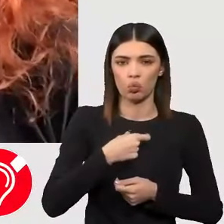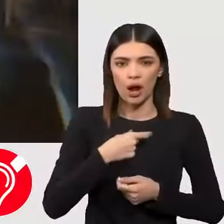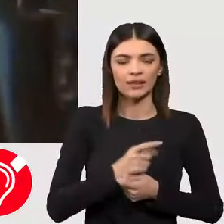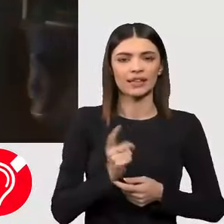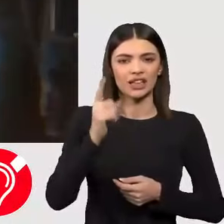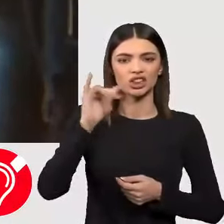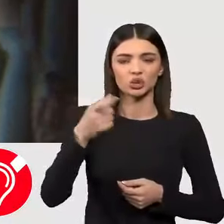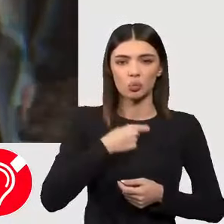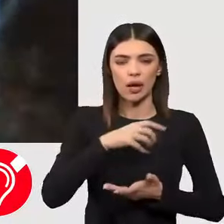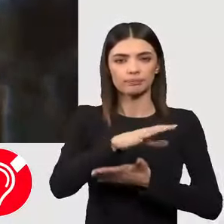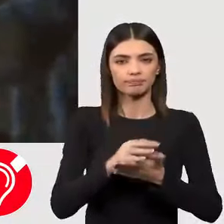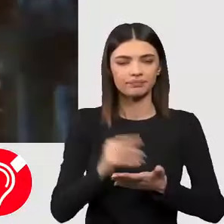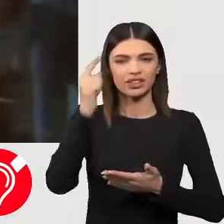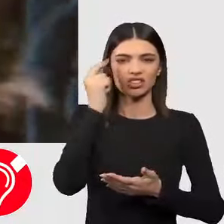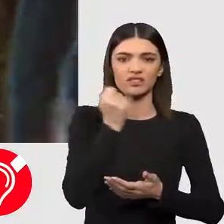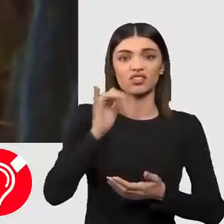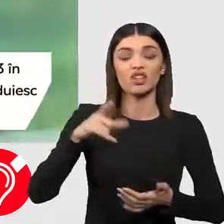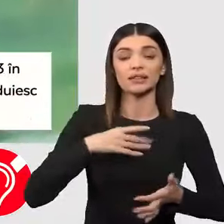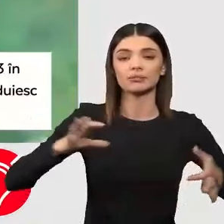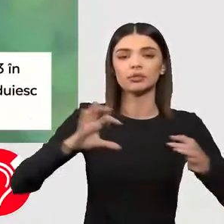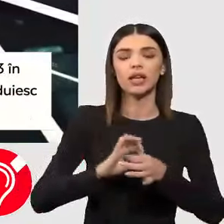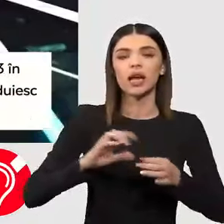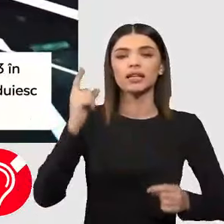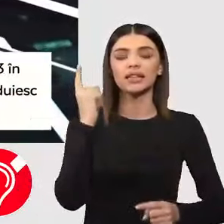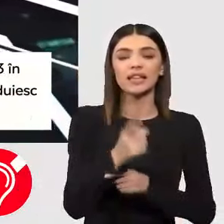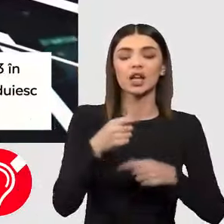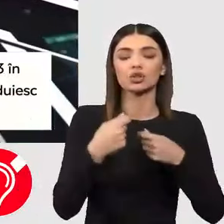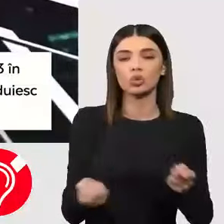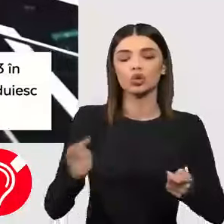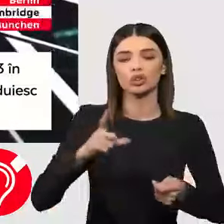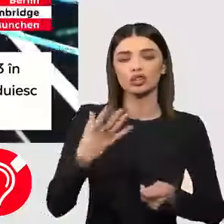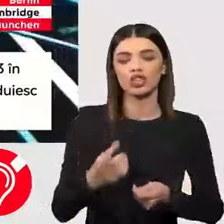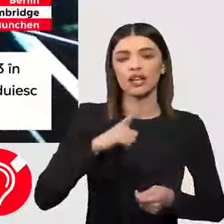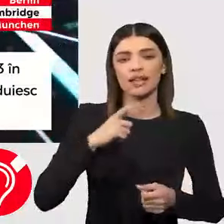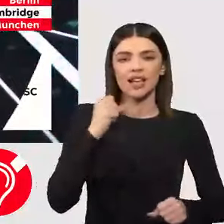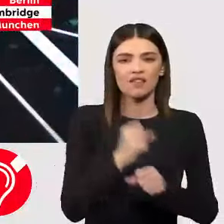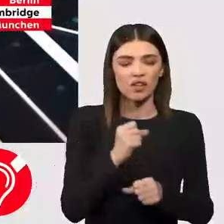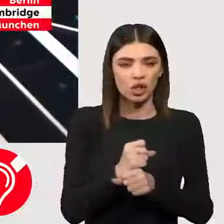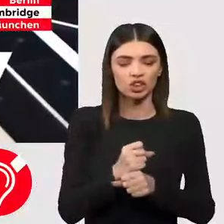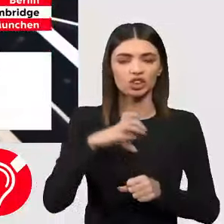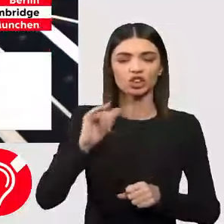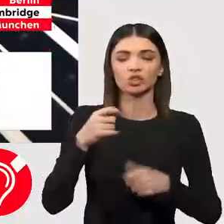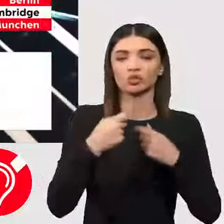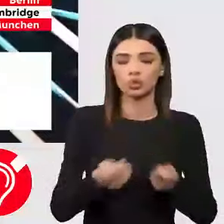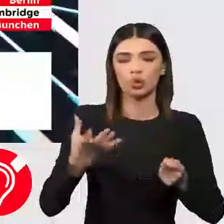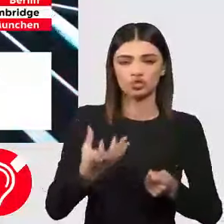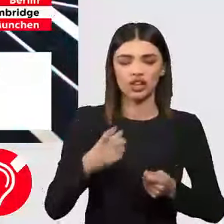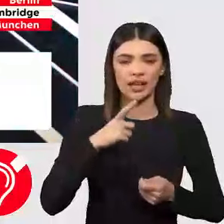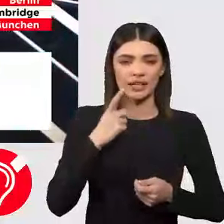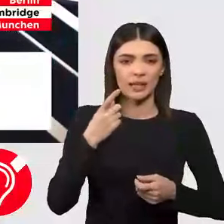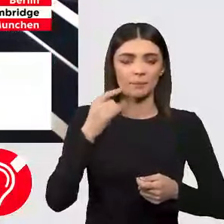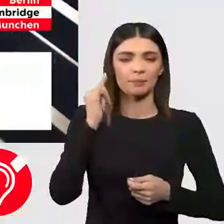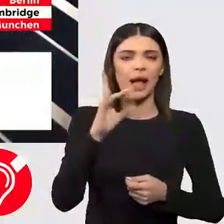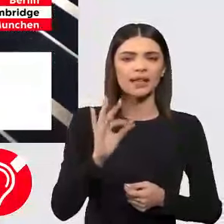cum să spun, legate direct de tot ceea ce înseamnă producție, de tot ceea ce înseamnă